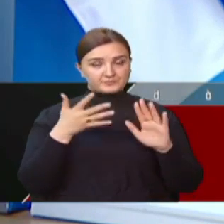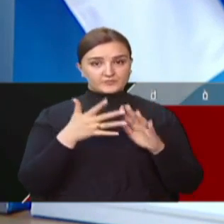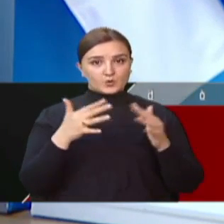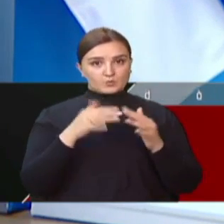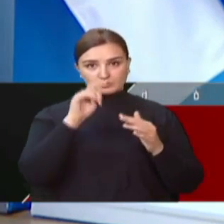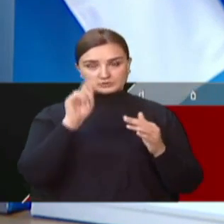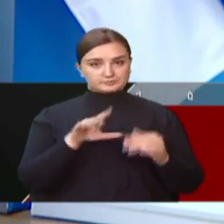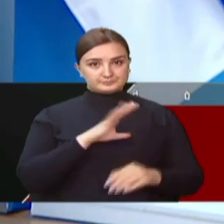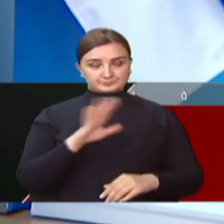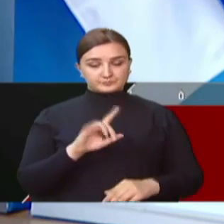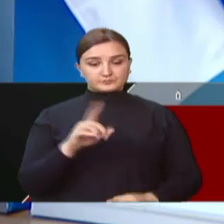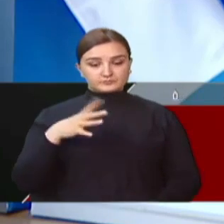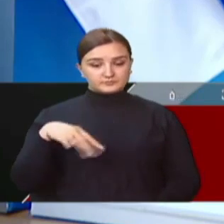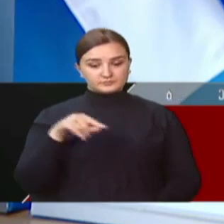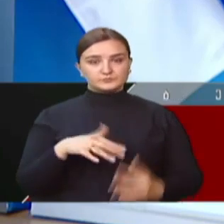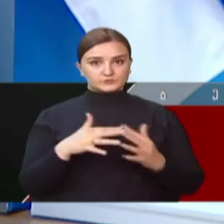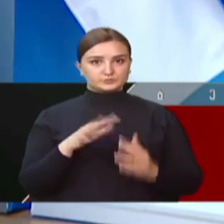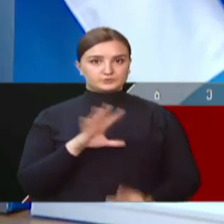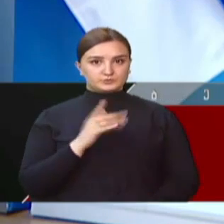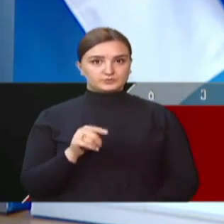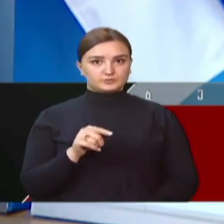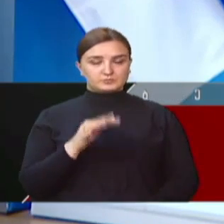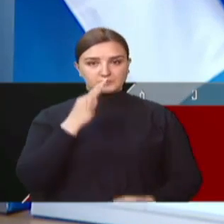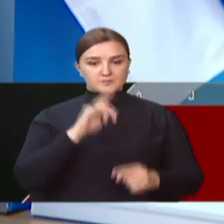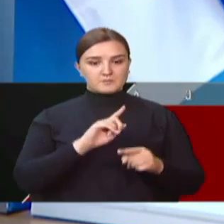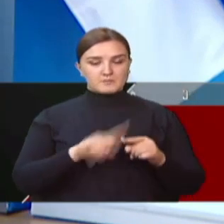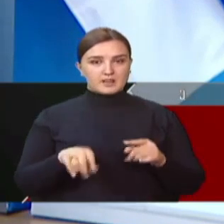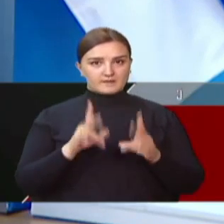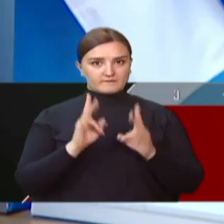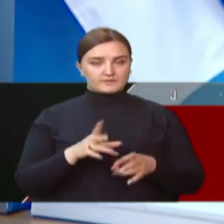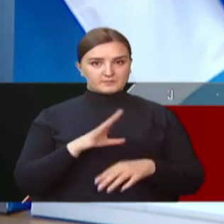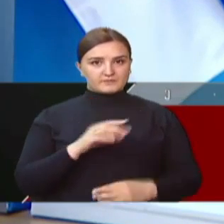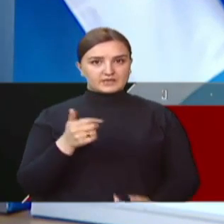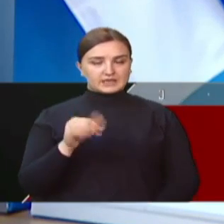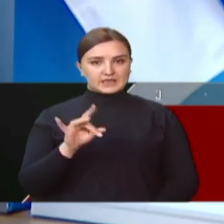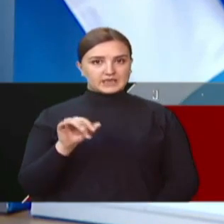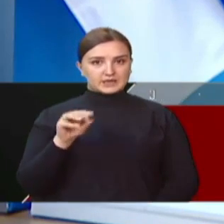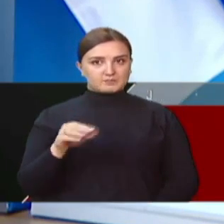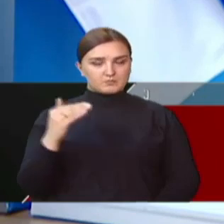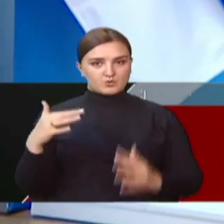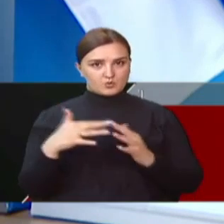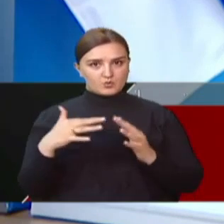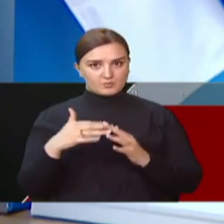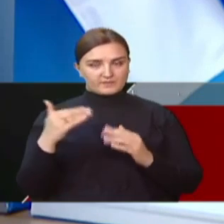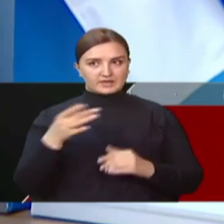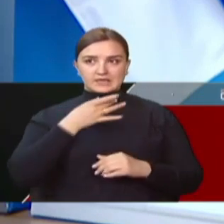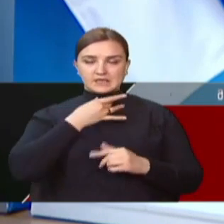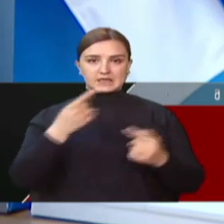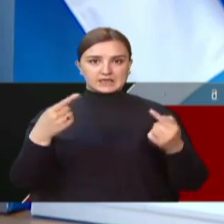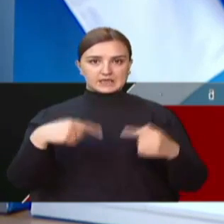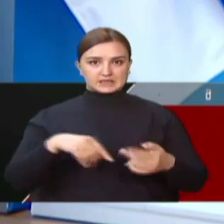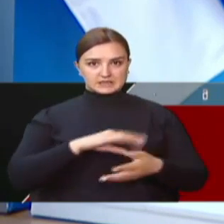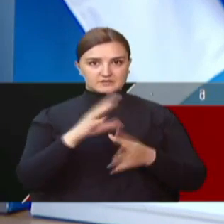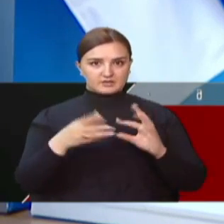უკრაინაში, მაგრამ საქართველოში ხომ იყო ომი და ხომ მერე მალევე მოხვა ყირიმის ომი და ყირიმის კრიზისი ამ ყველაფერს, და